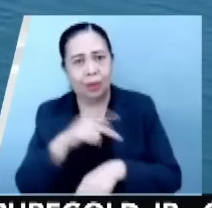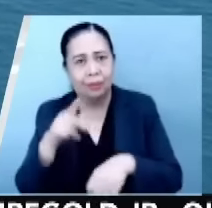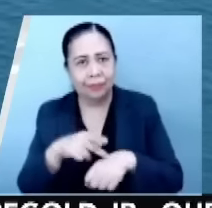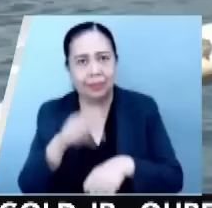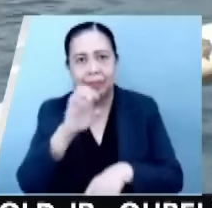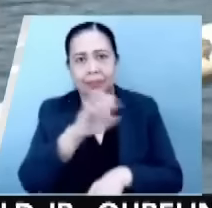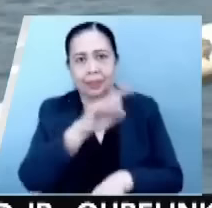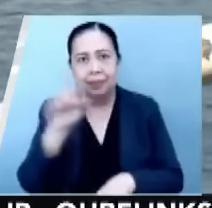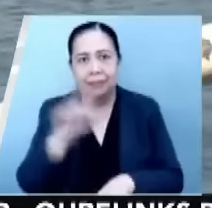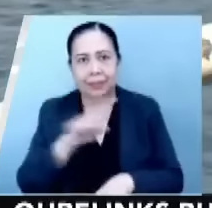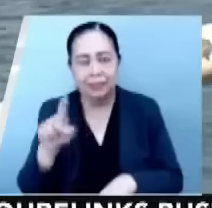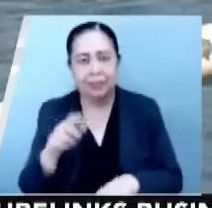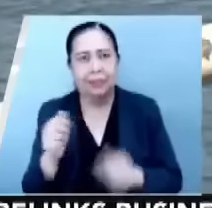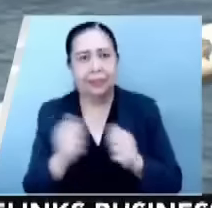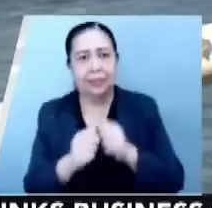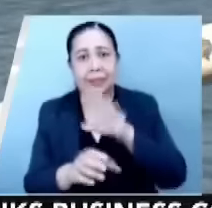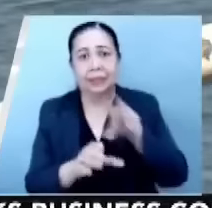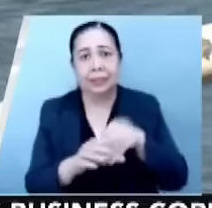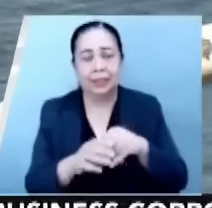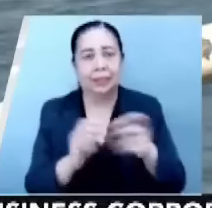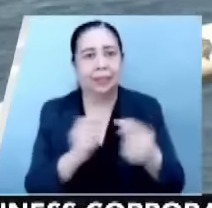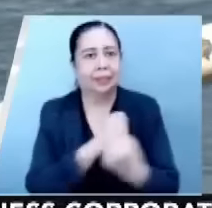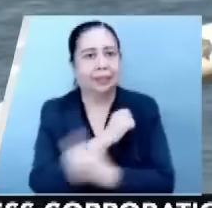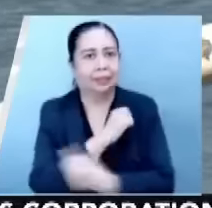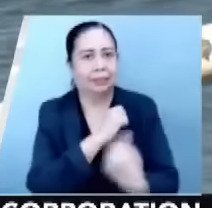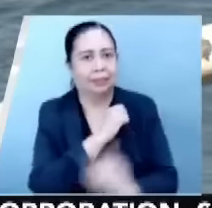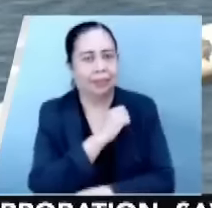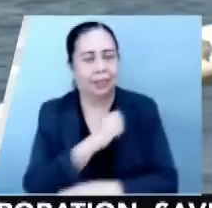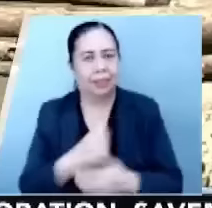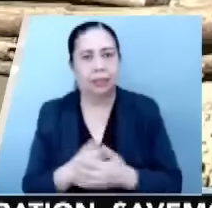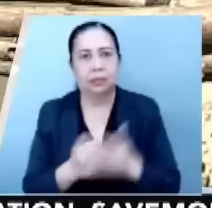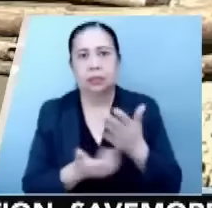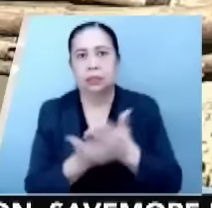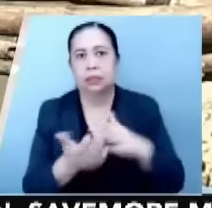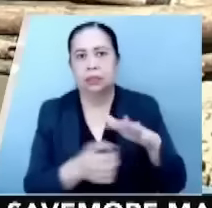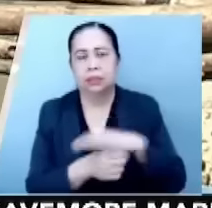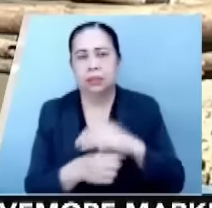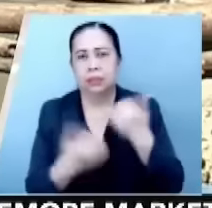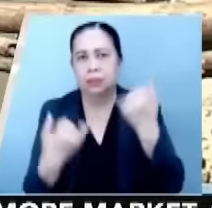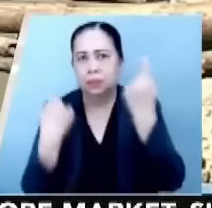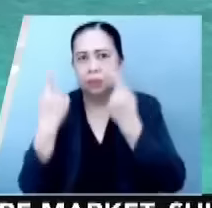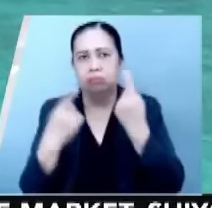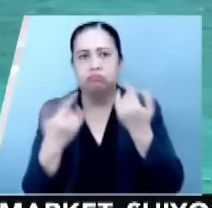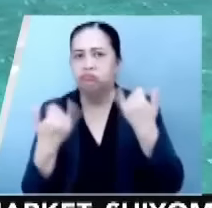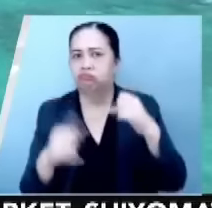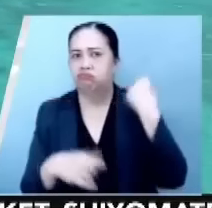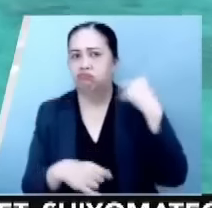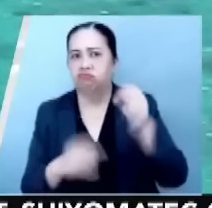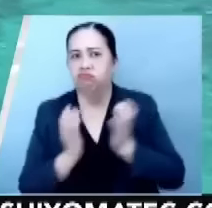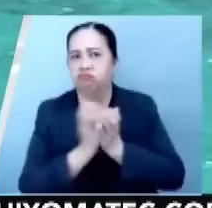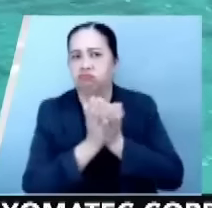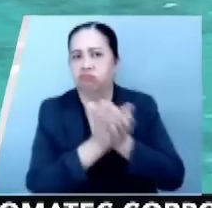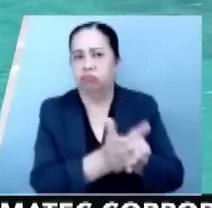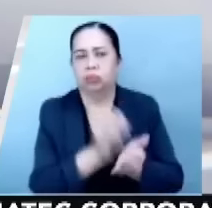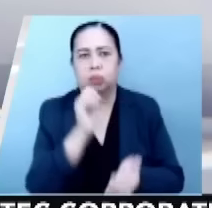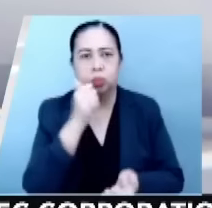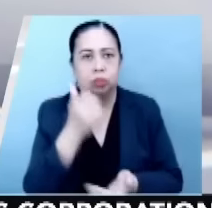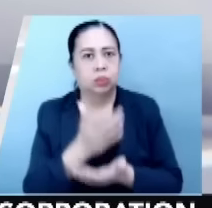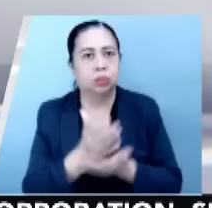ng Zambales. Ang ilang mga mangingisda sa Masinloc, bagaman may pangamba, lalaot pa rin bukas. May ilan ng araw na nandun